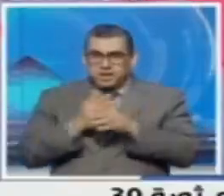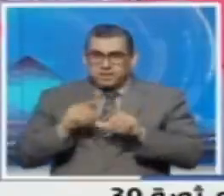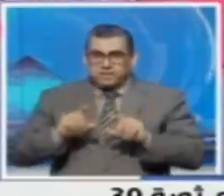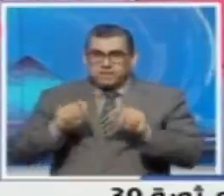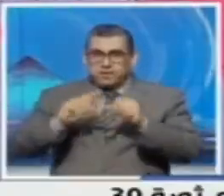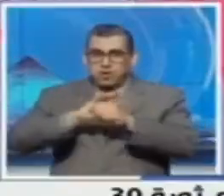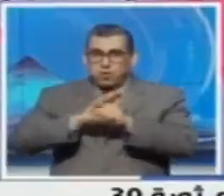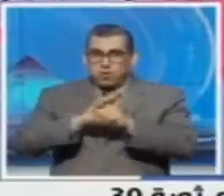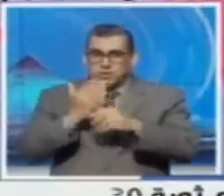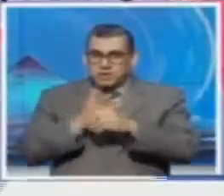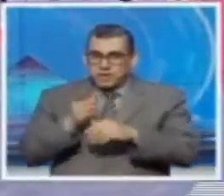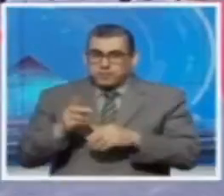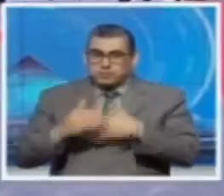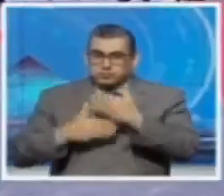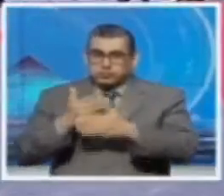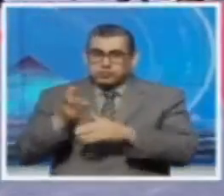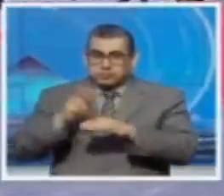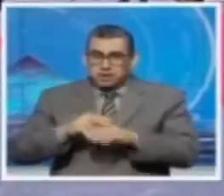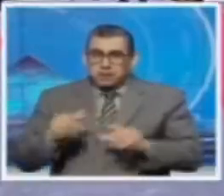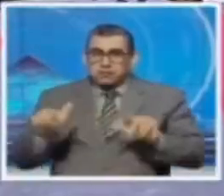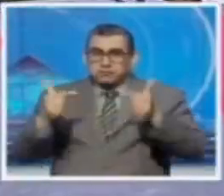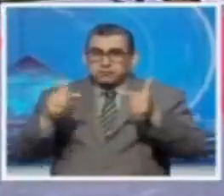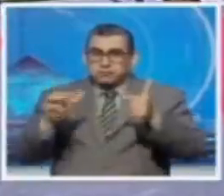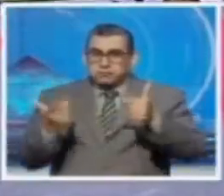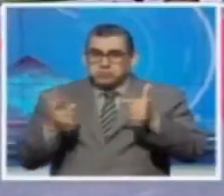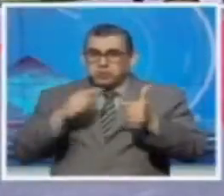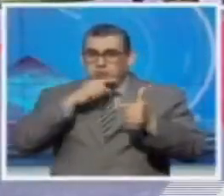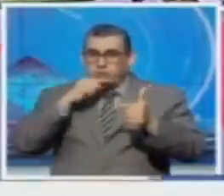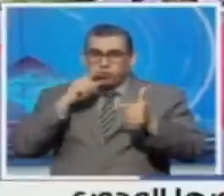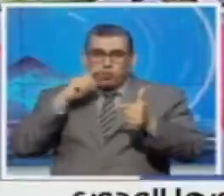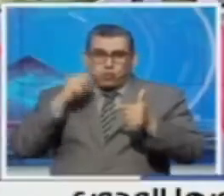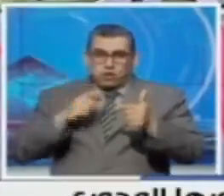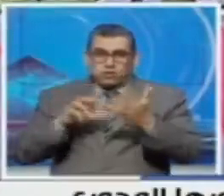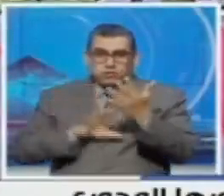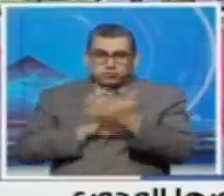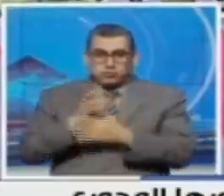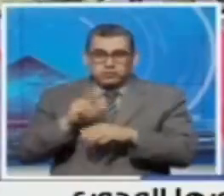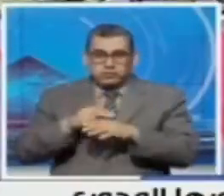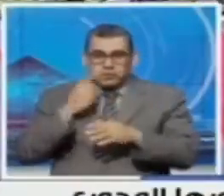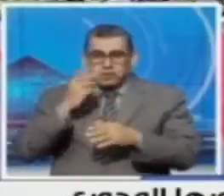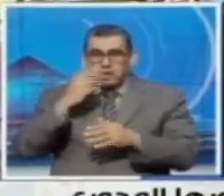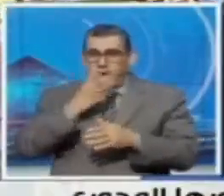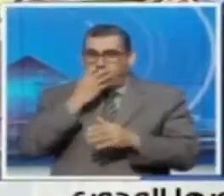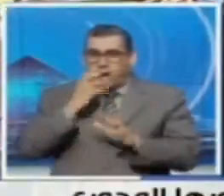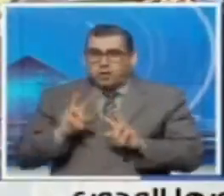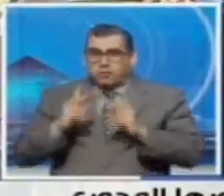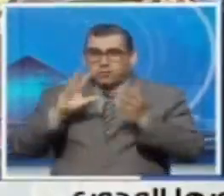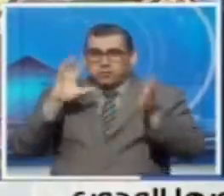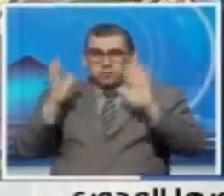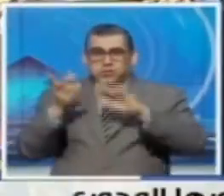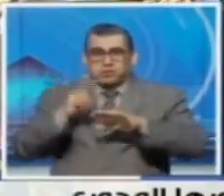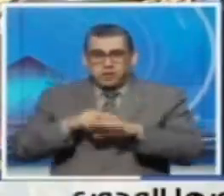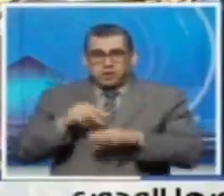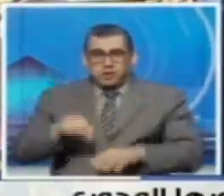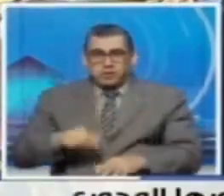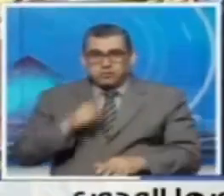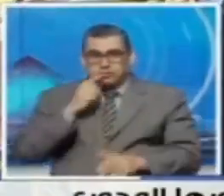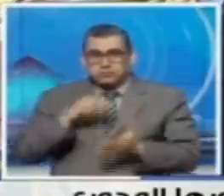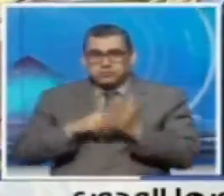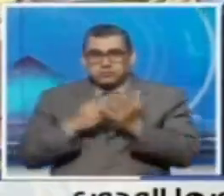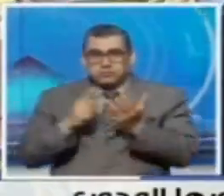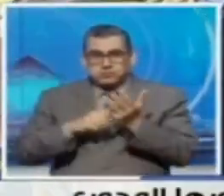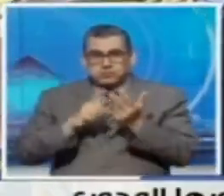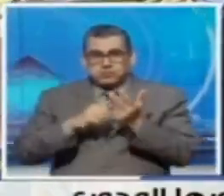وأيضا عن الأزمة الأوكرانية وربما أيضا تغيرات المناخ. وأعتقد أن هذه التشاورات أيضا